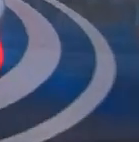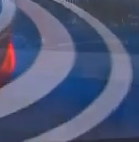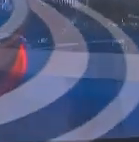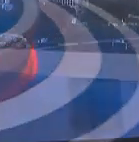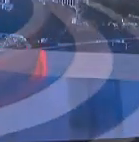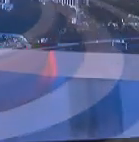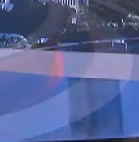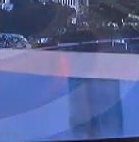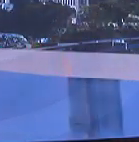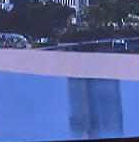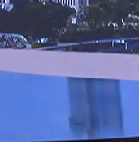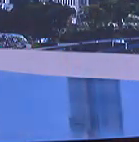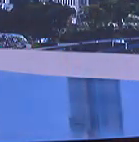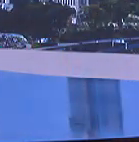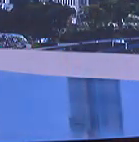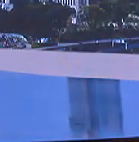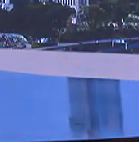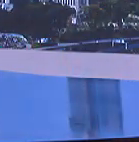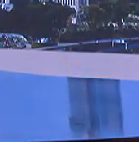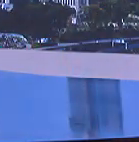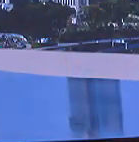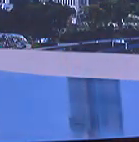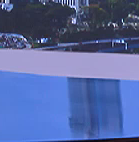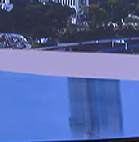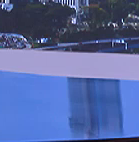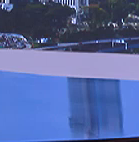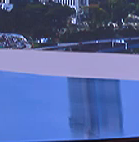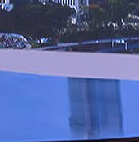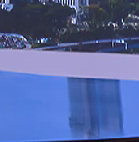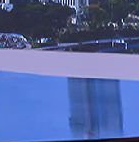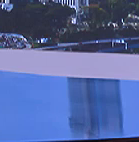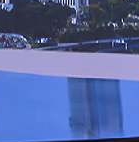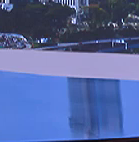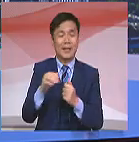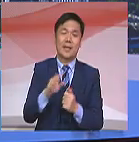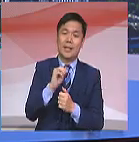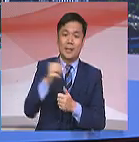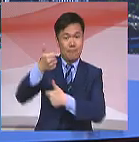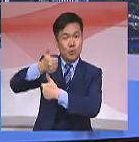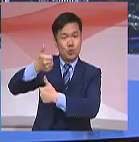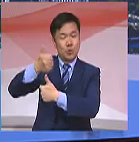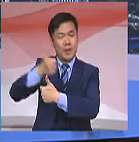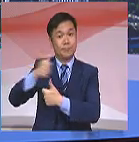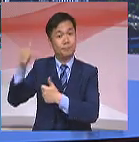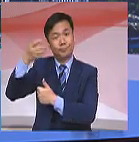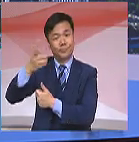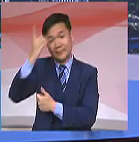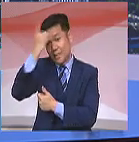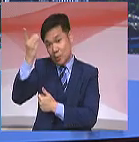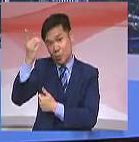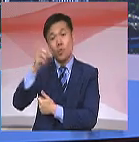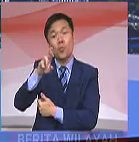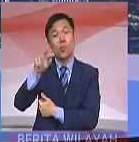Saudara, itu tadi sidang media berhubung pembukaan sekolah bawah Kementerian Pendidikan oleh Menteri Kanan Pendidikan Dato' Dr. Razli